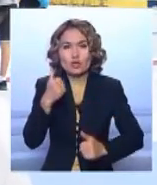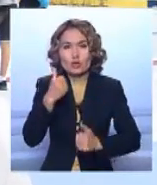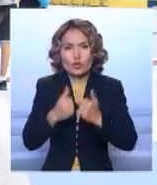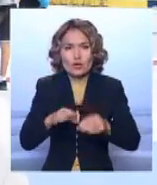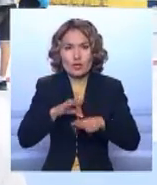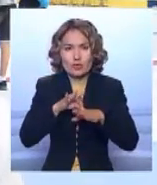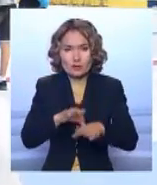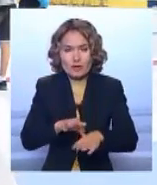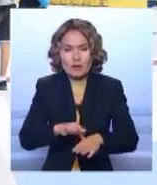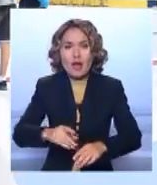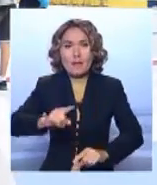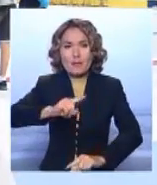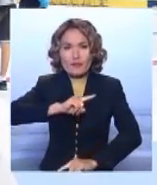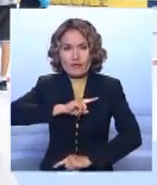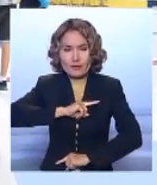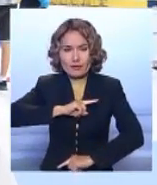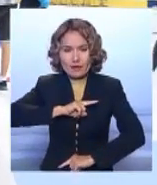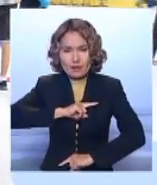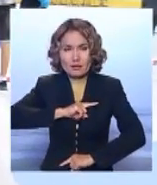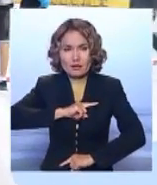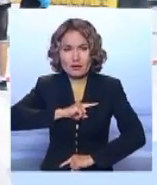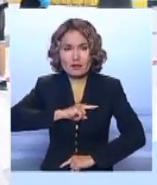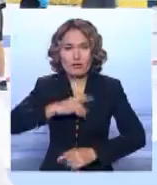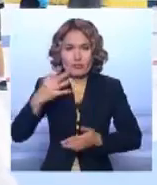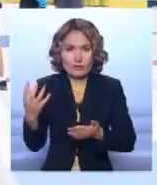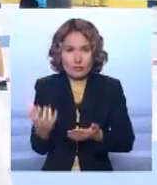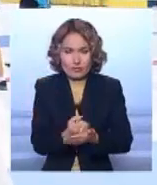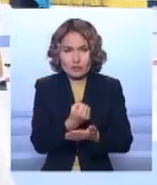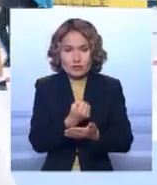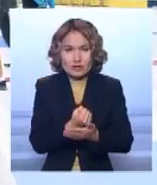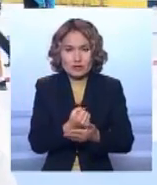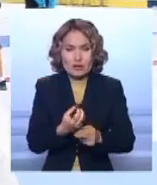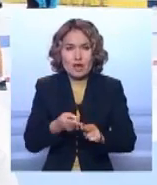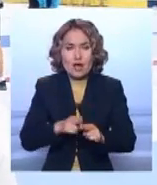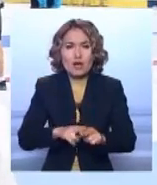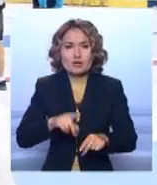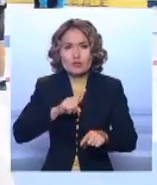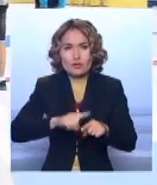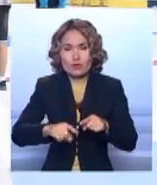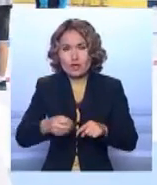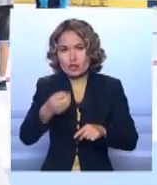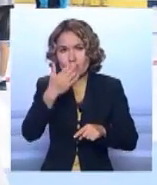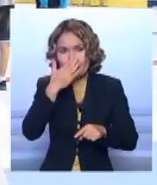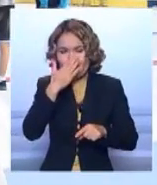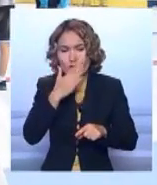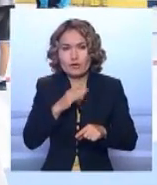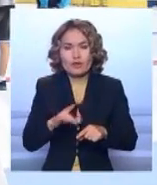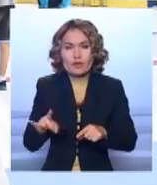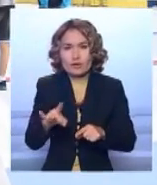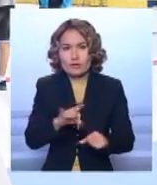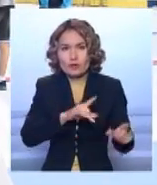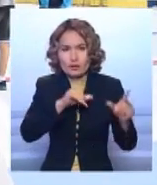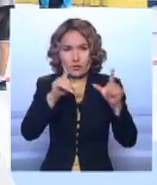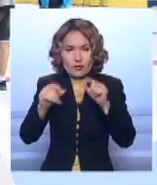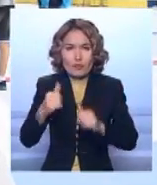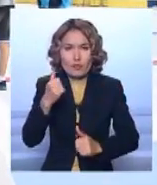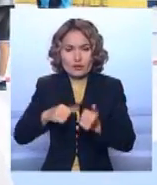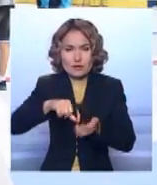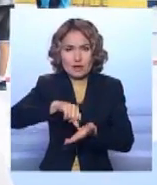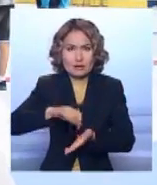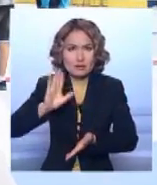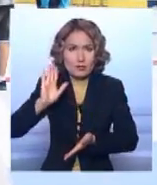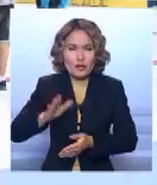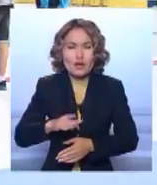Мен қазір мен финалға өтіп отырмын. Полуфиналдан өттім. Кеше ерлерде бітті жарыс.